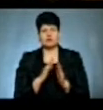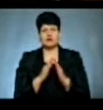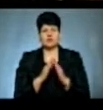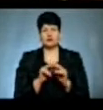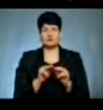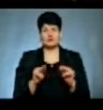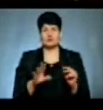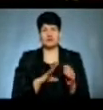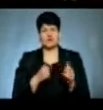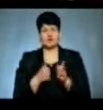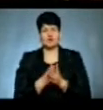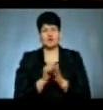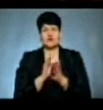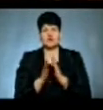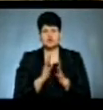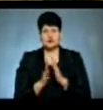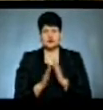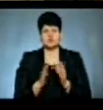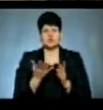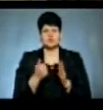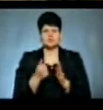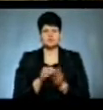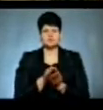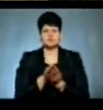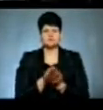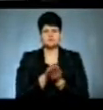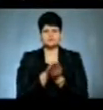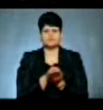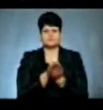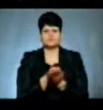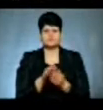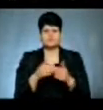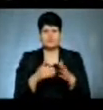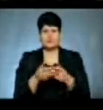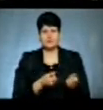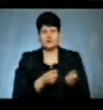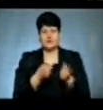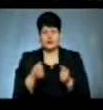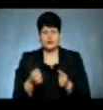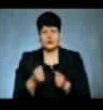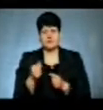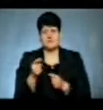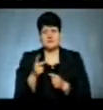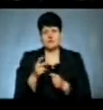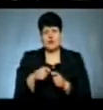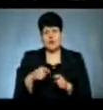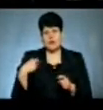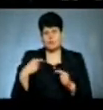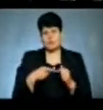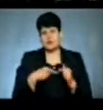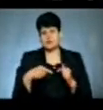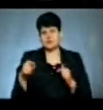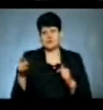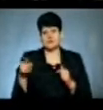до Хрещатика, до Володимирського собору, домовину несли на руках. Жалобна процесія розтяглася на 1,5 кілометра. Так останню шану